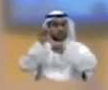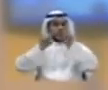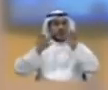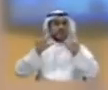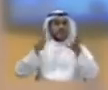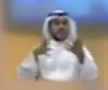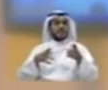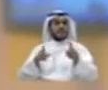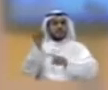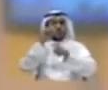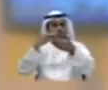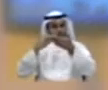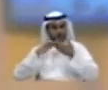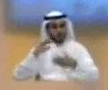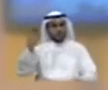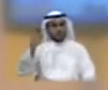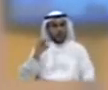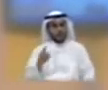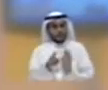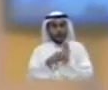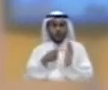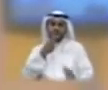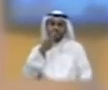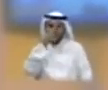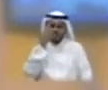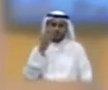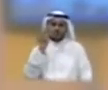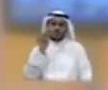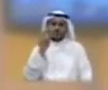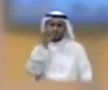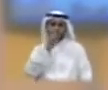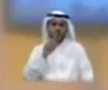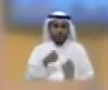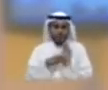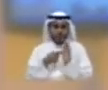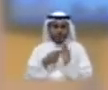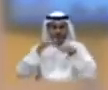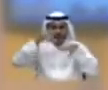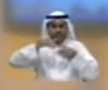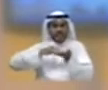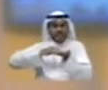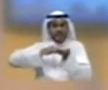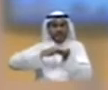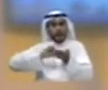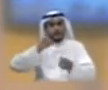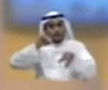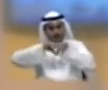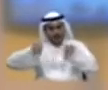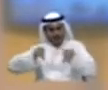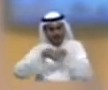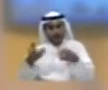هذا العمل الخيري في البداية تقوم بالبنى التحتية، ومن ثم إضافة المرافق الخاصة